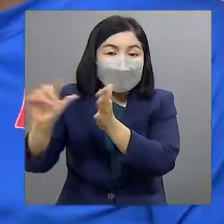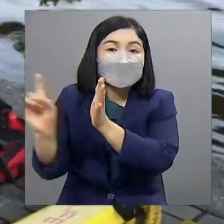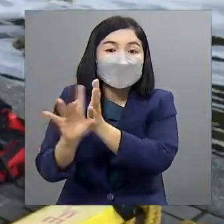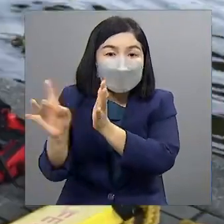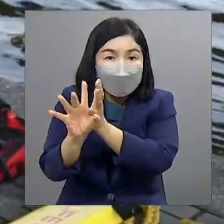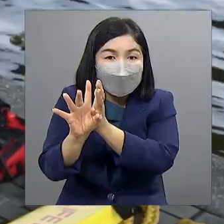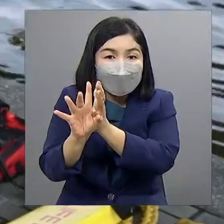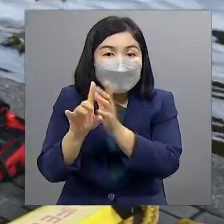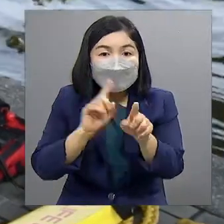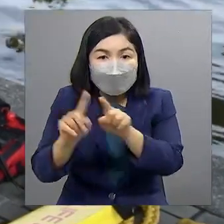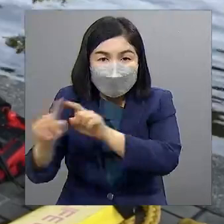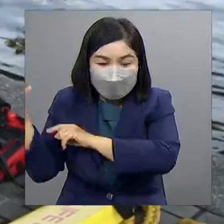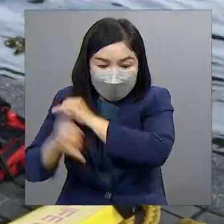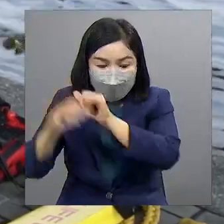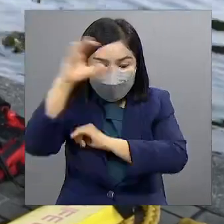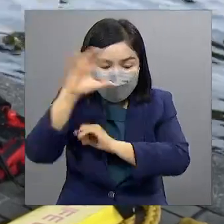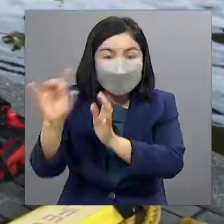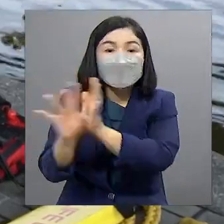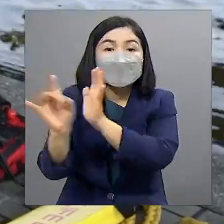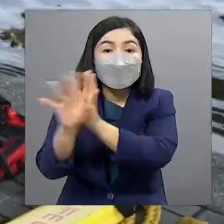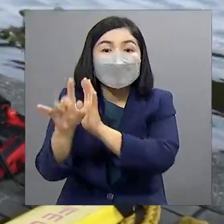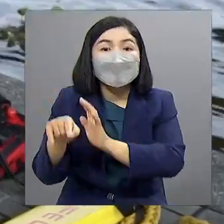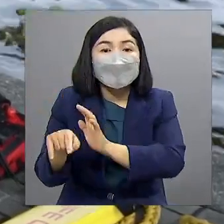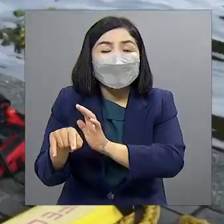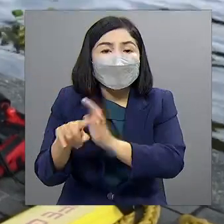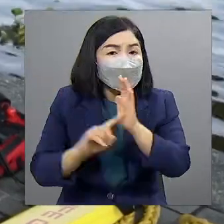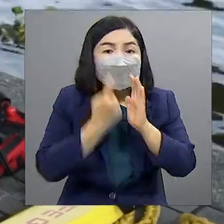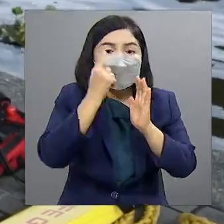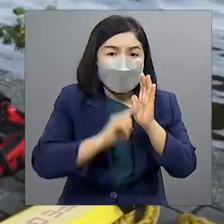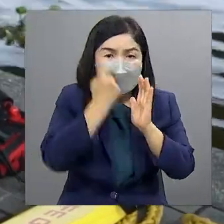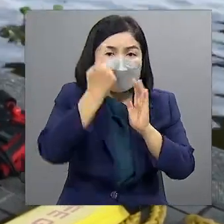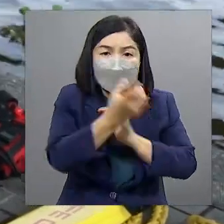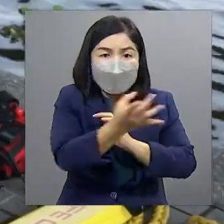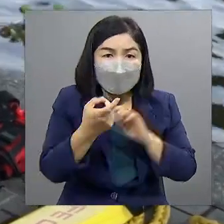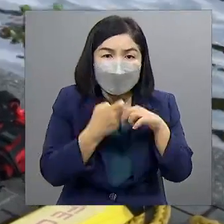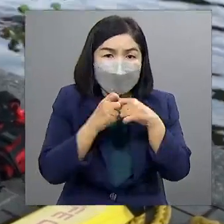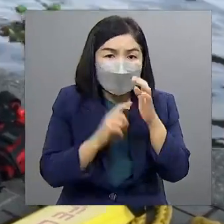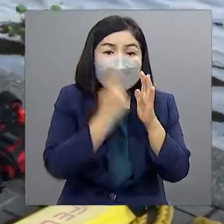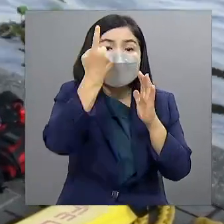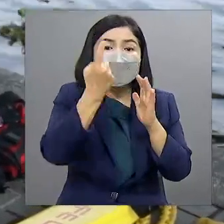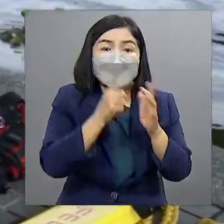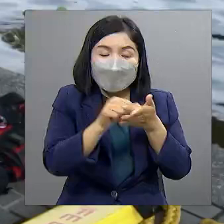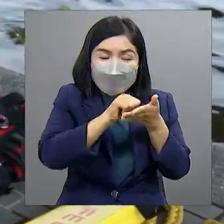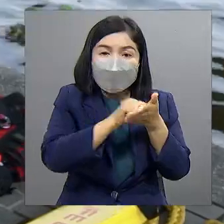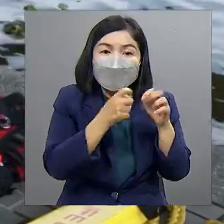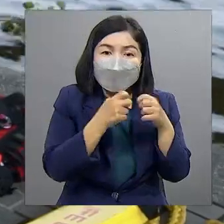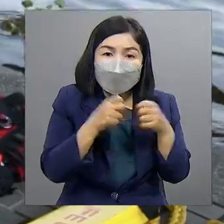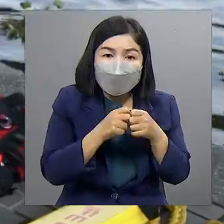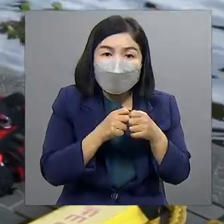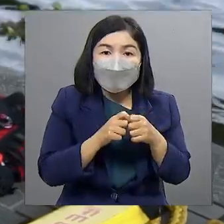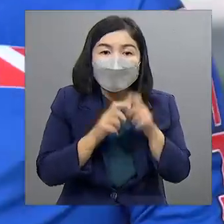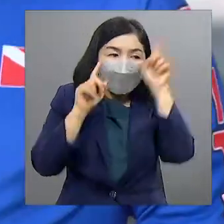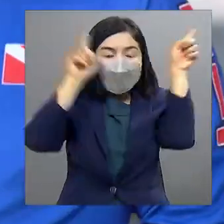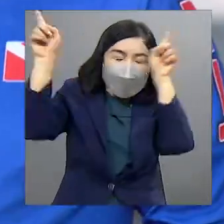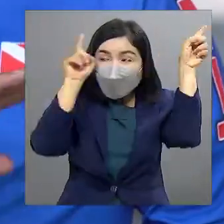าเนี่ยคือแก้ปัญหาปลายเหตุปัญหาหลักจริงๆเราต้องไปแก้ที่ต้นเหตุครับเราต้องมีสติอุปกรณ์